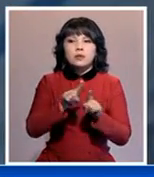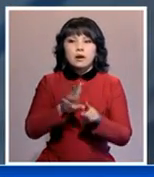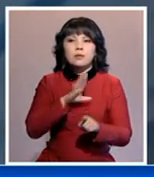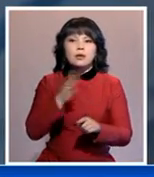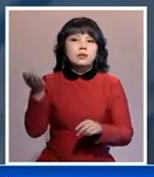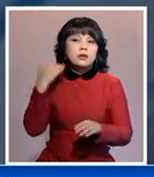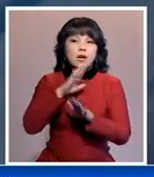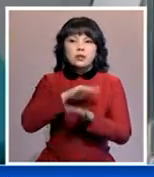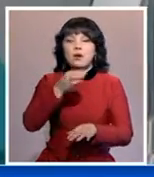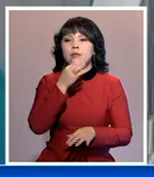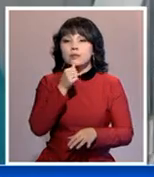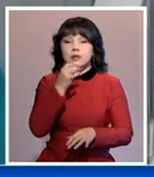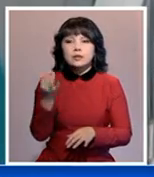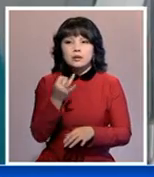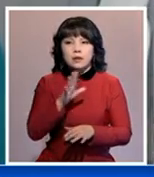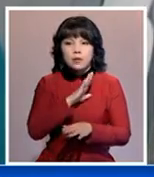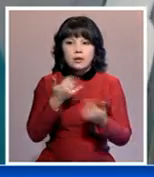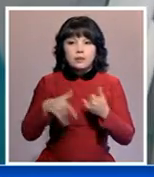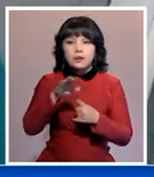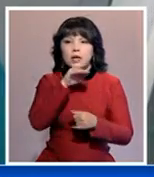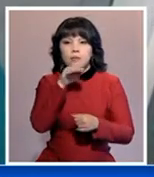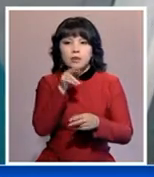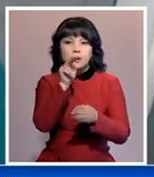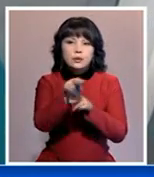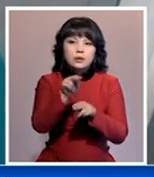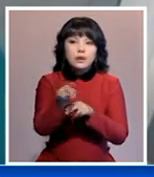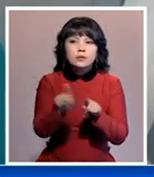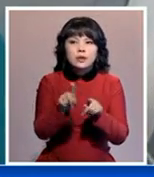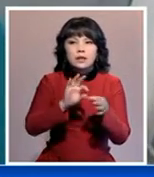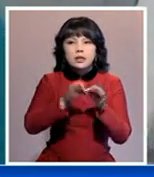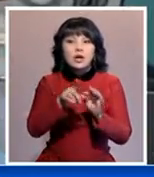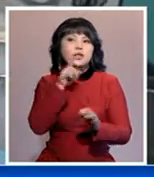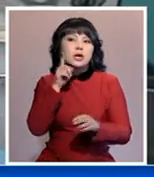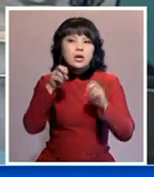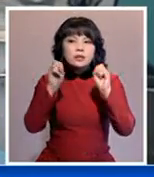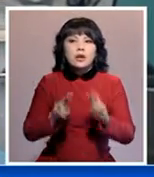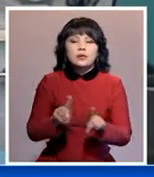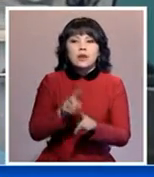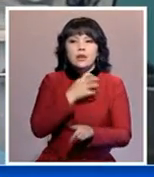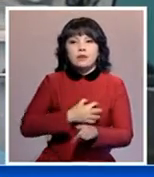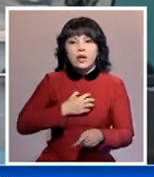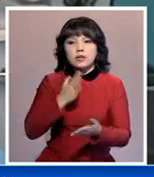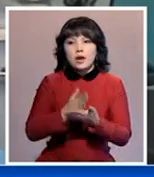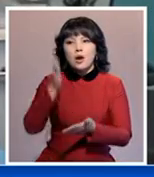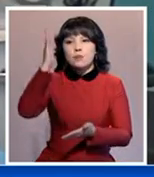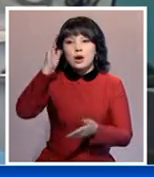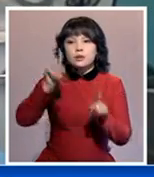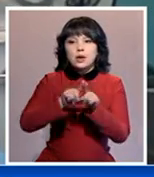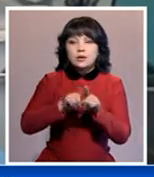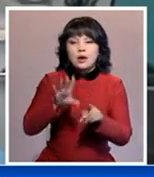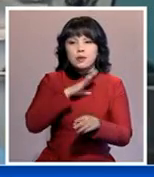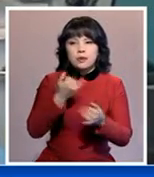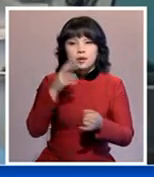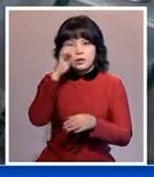медицинаның тәжірибесінде болмаған. Сондықтан профессордың берген ақыл-кеңестері әсіресе жас дәрігерлер үшін маңызды. Болашақта екі ел арасындағы